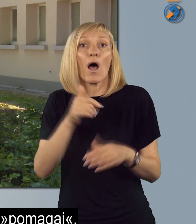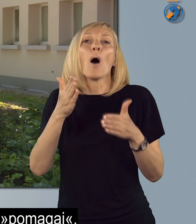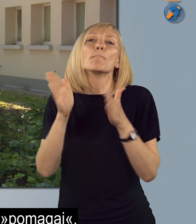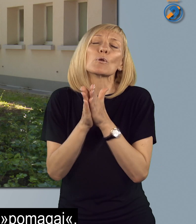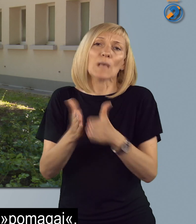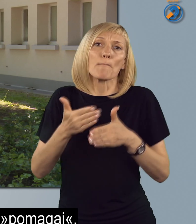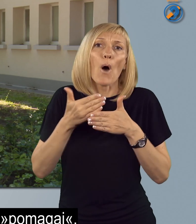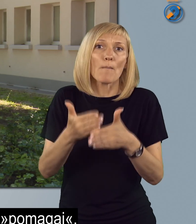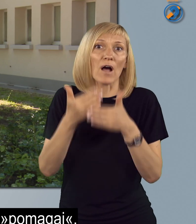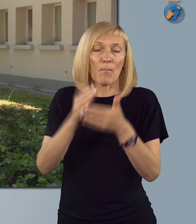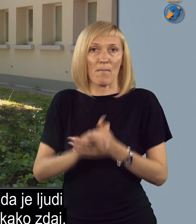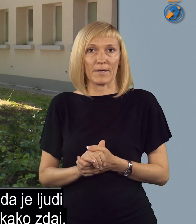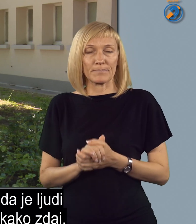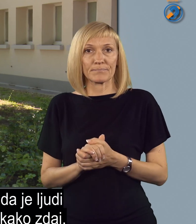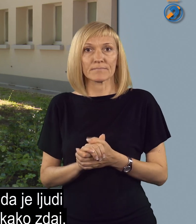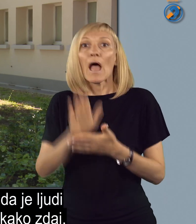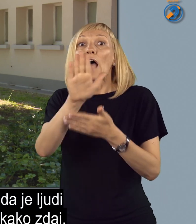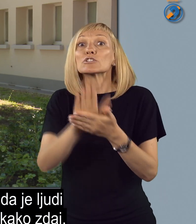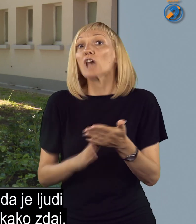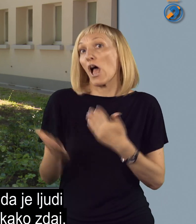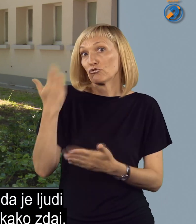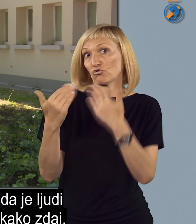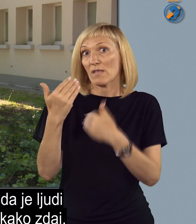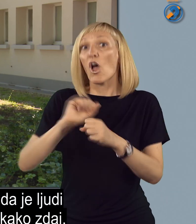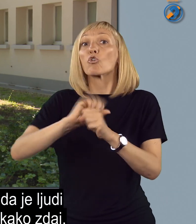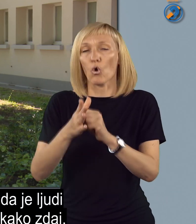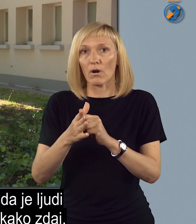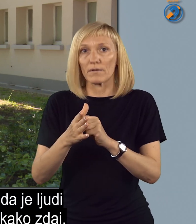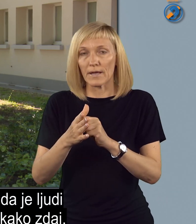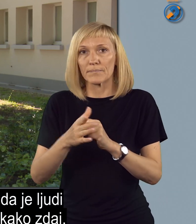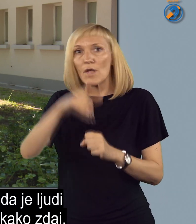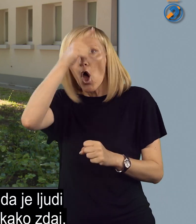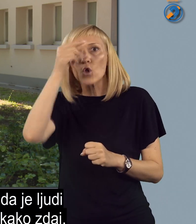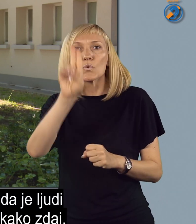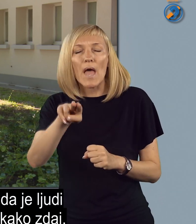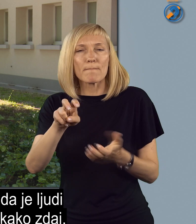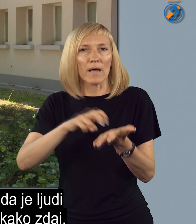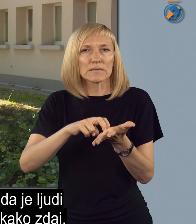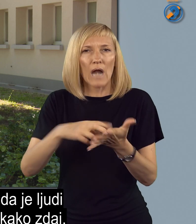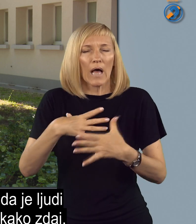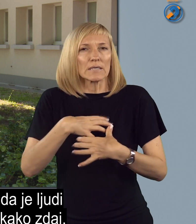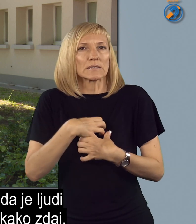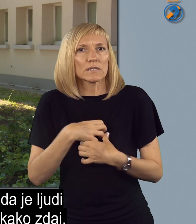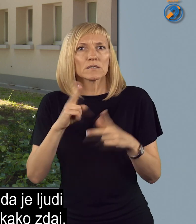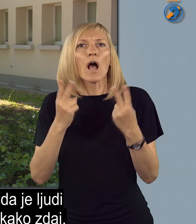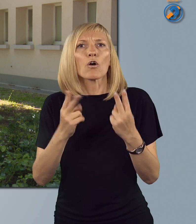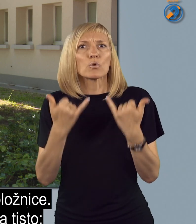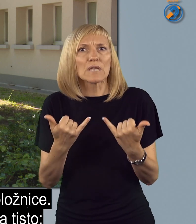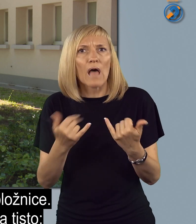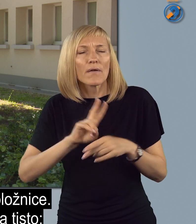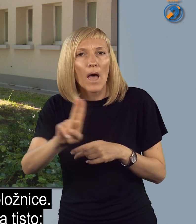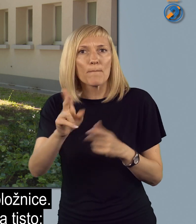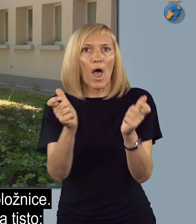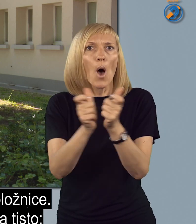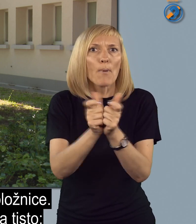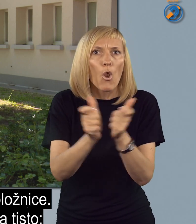bazen pomagaj. No, začetek je bil tak, da so se ljudje opremljali s strahom, stiskami, kako zdaj, kdo bo